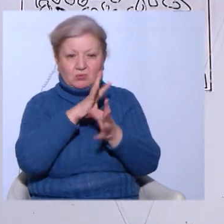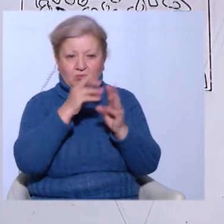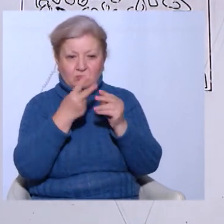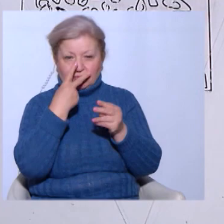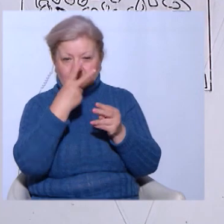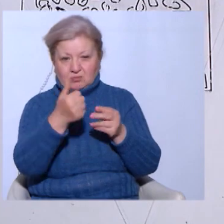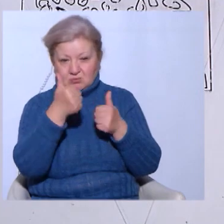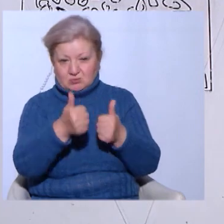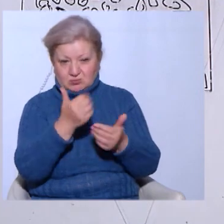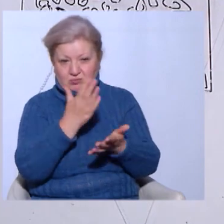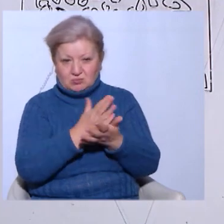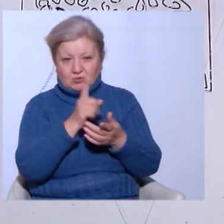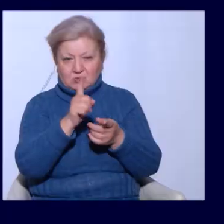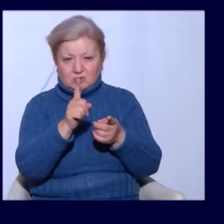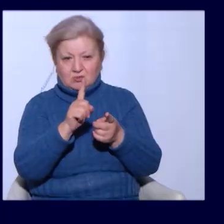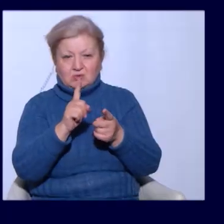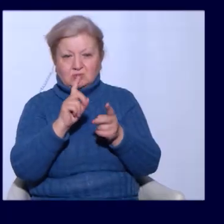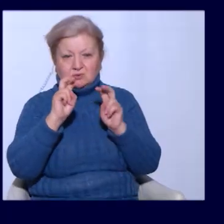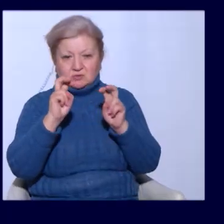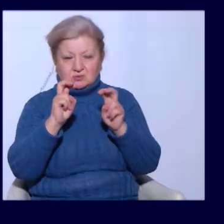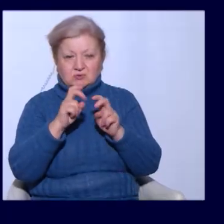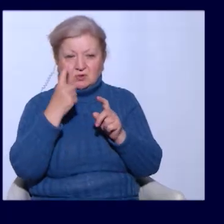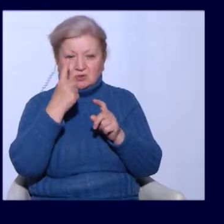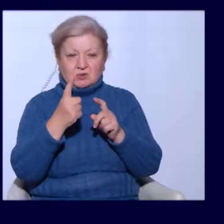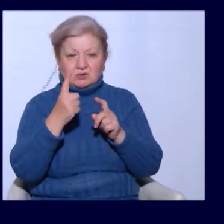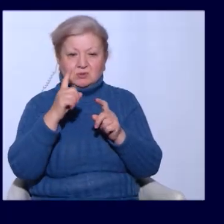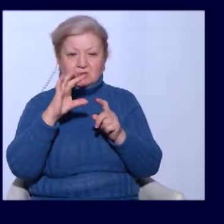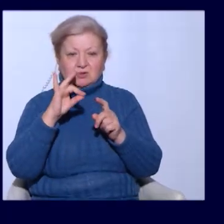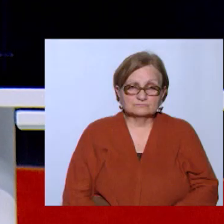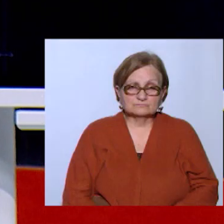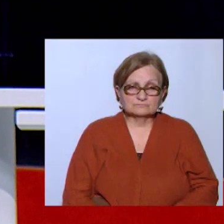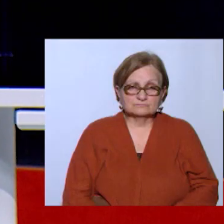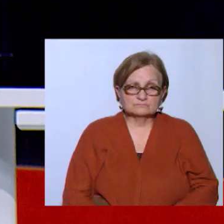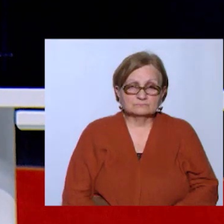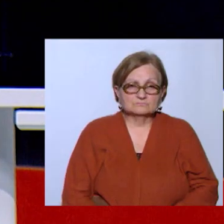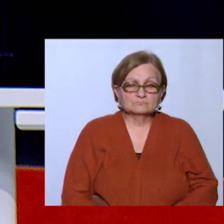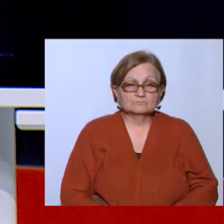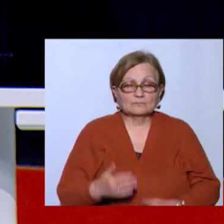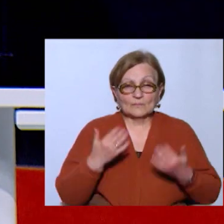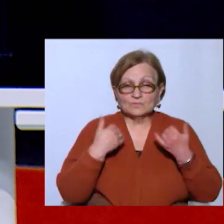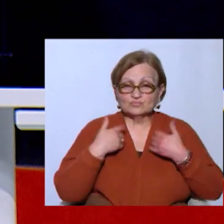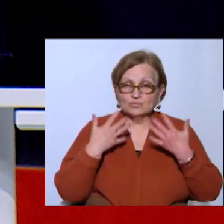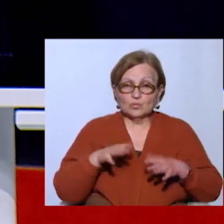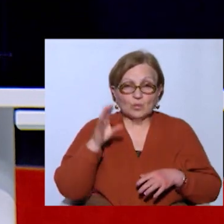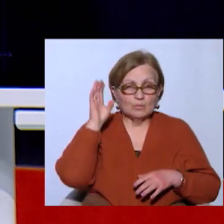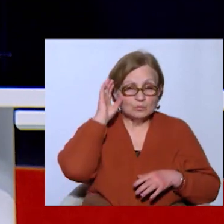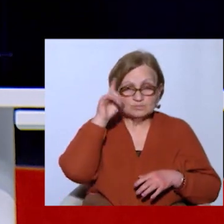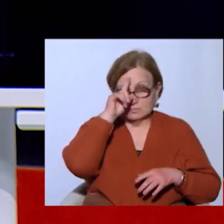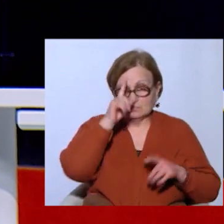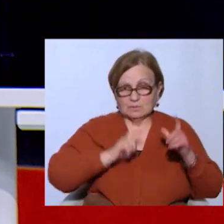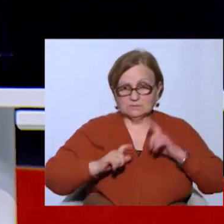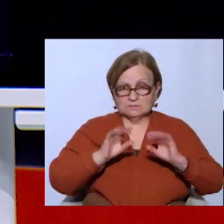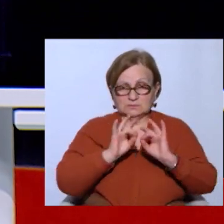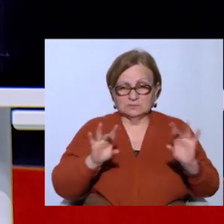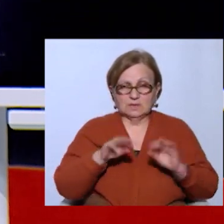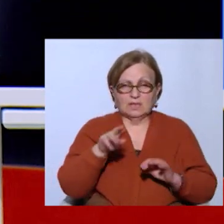დავინახეთ, აი რაც არის 1 რადიანი, როდესაც L ტოლია R-ის. ჩვენ უკვე მოვისმინეთ ბატონი დავითის ახსნილი